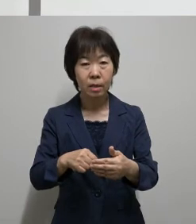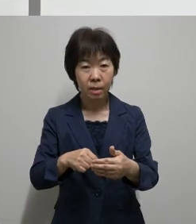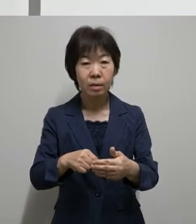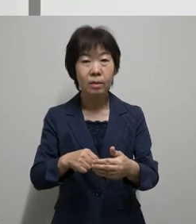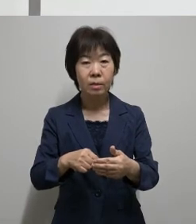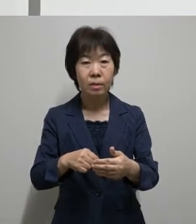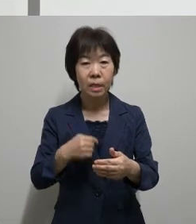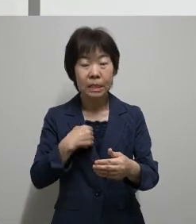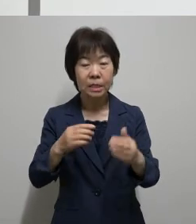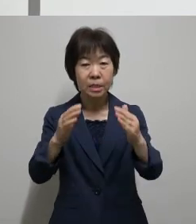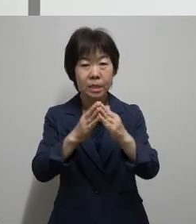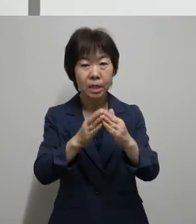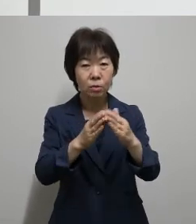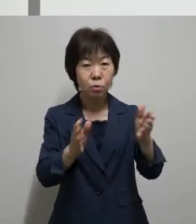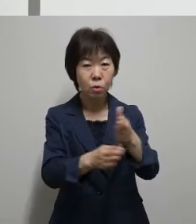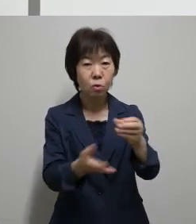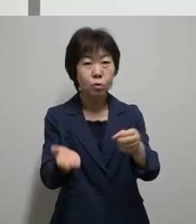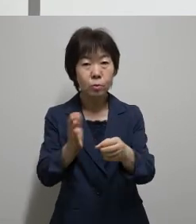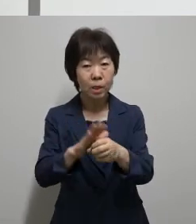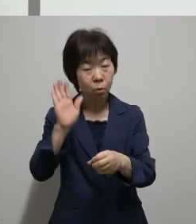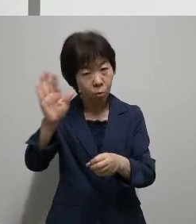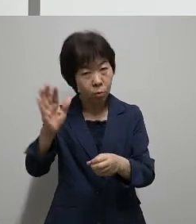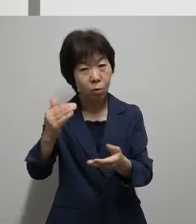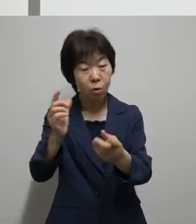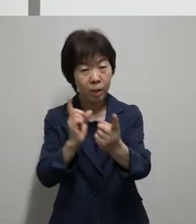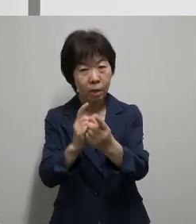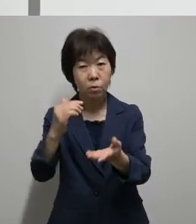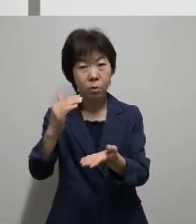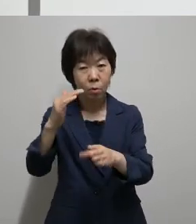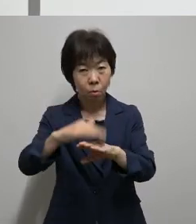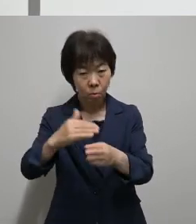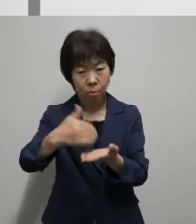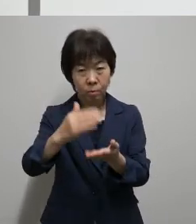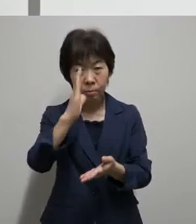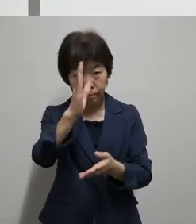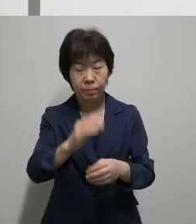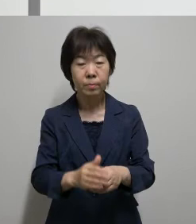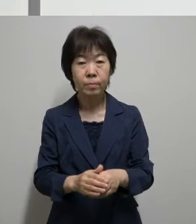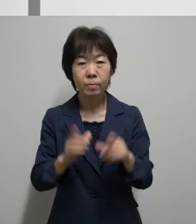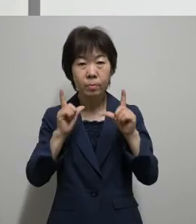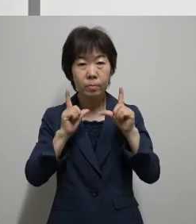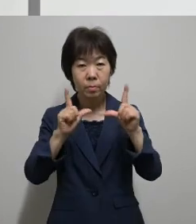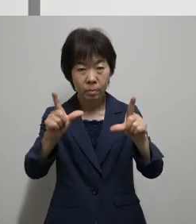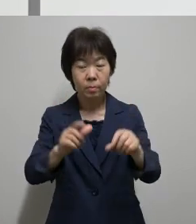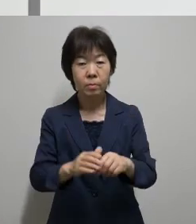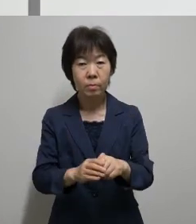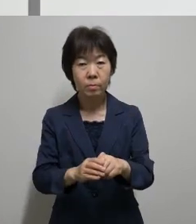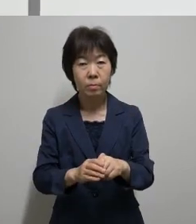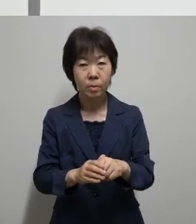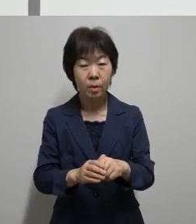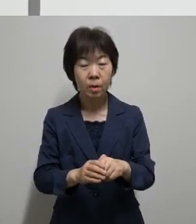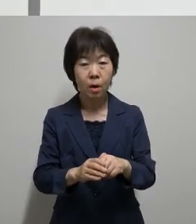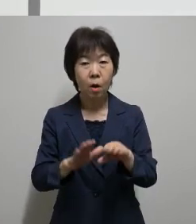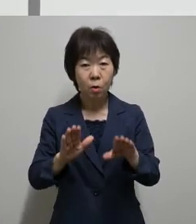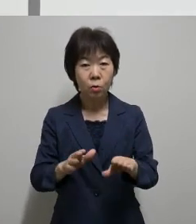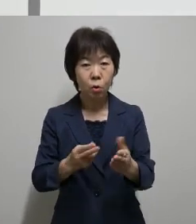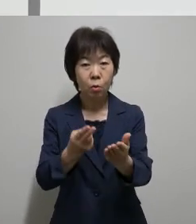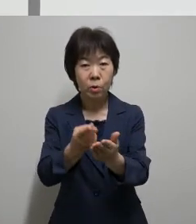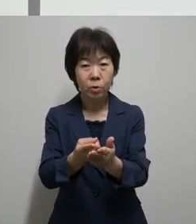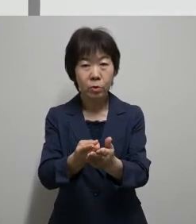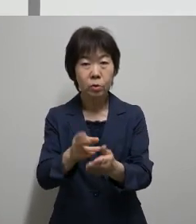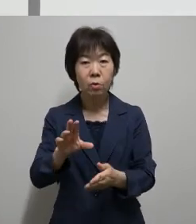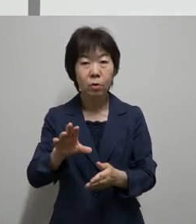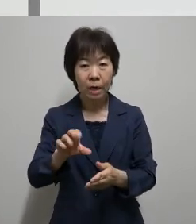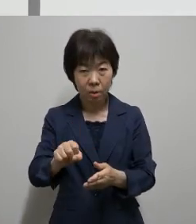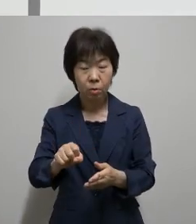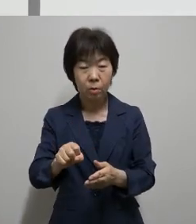この状況で自宅療養を含めて今後どのように対応されていくのかお願いしますやはり当面のこの病床の